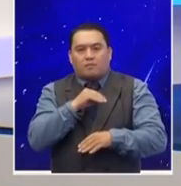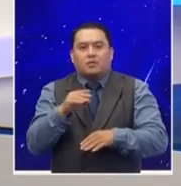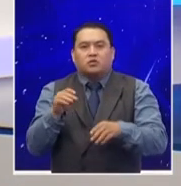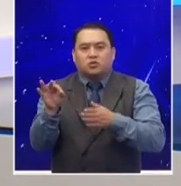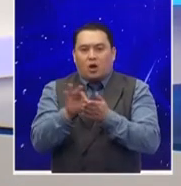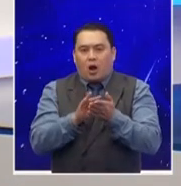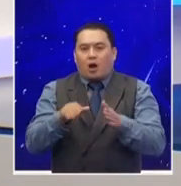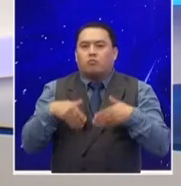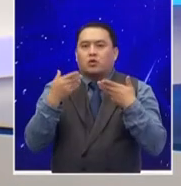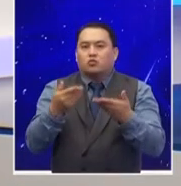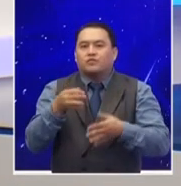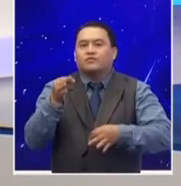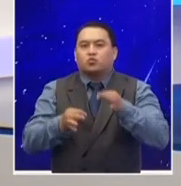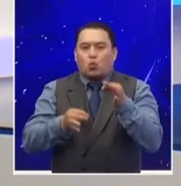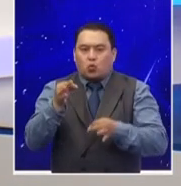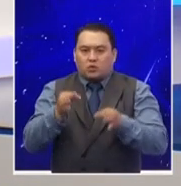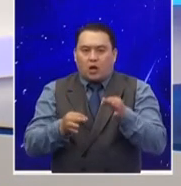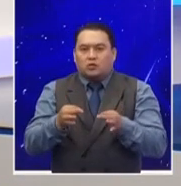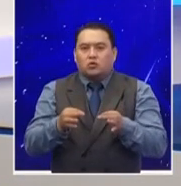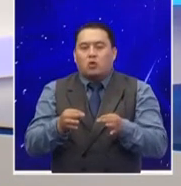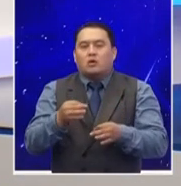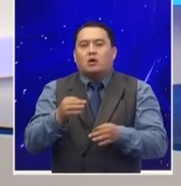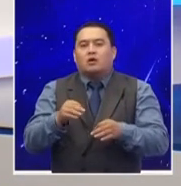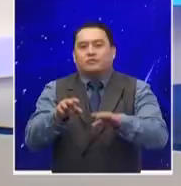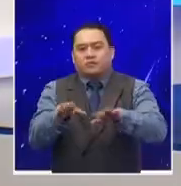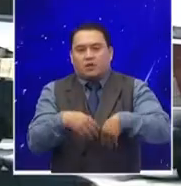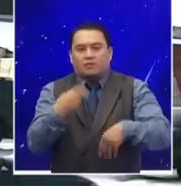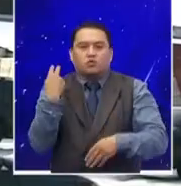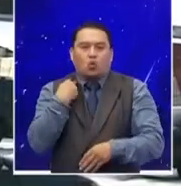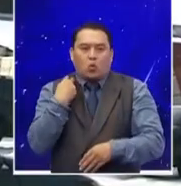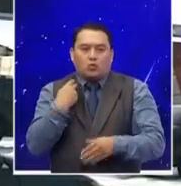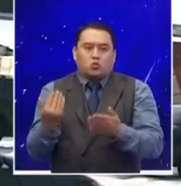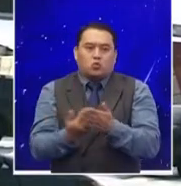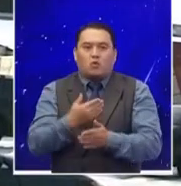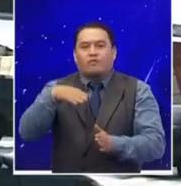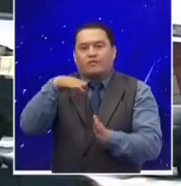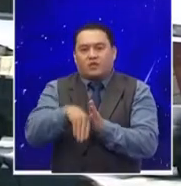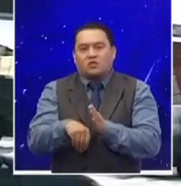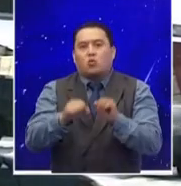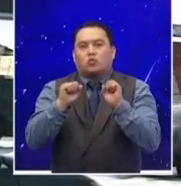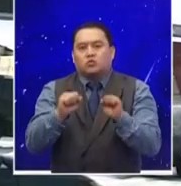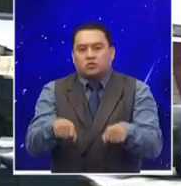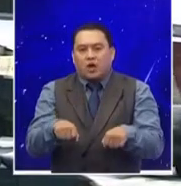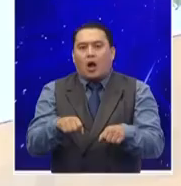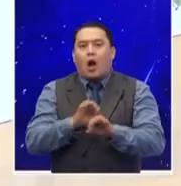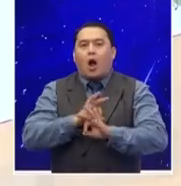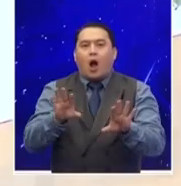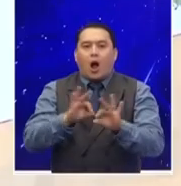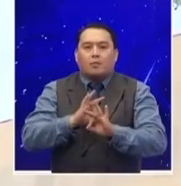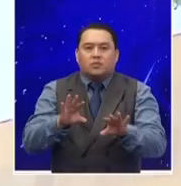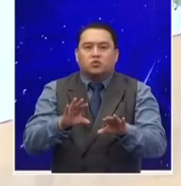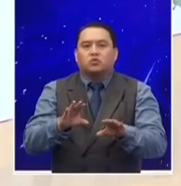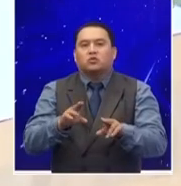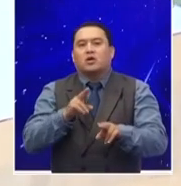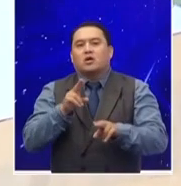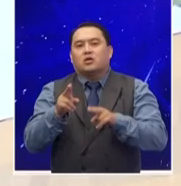практически сразу обратиться в суд, чтобы принудительно взыскать долг. Нововведение дает возможность заемщику объяснить свое положение